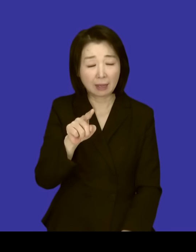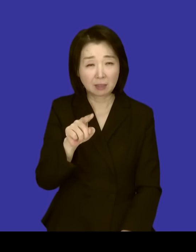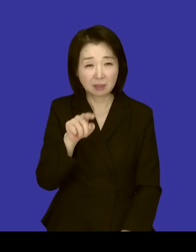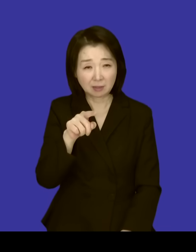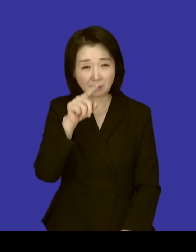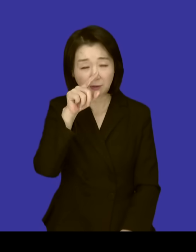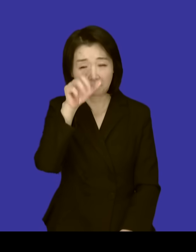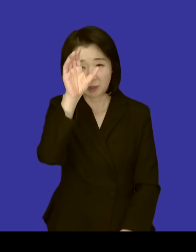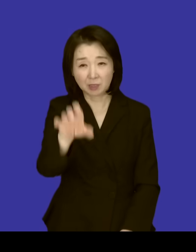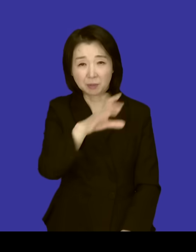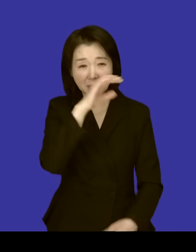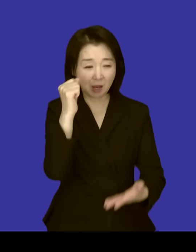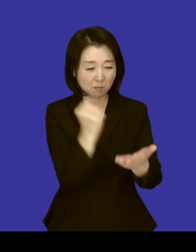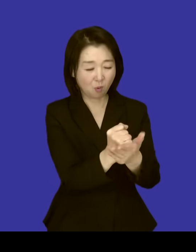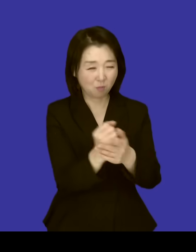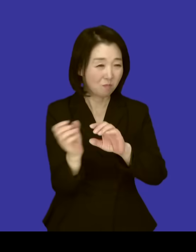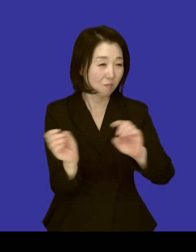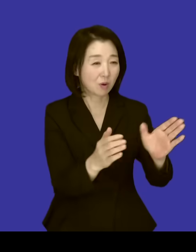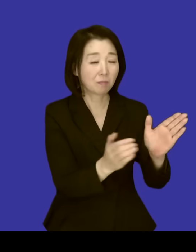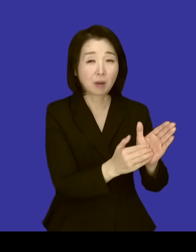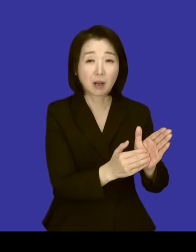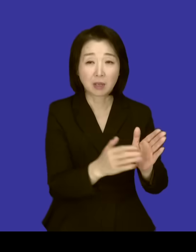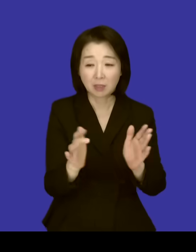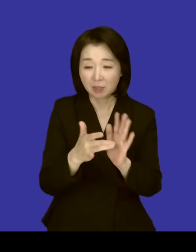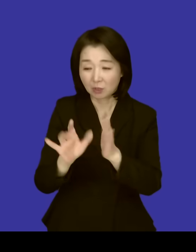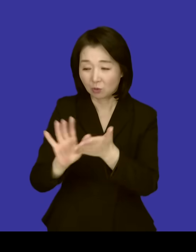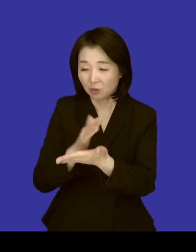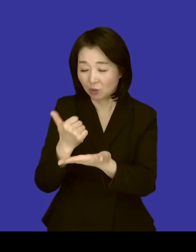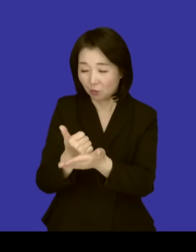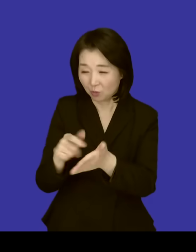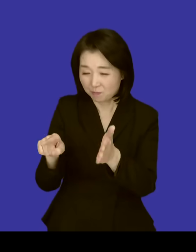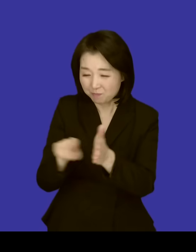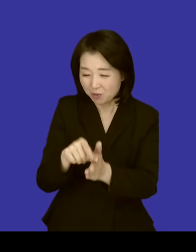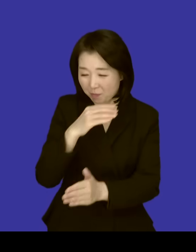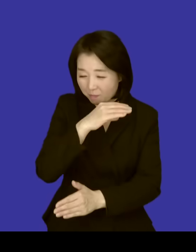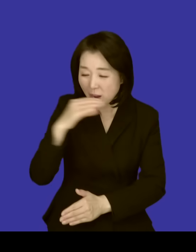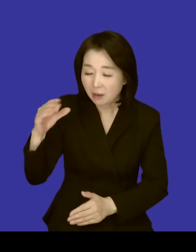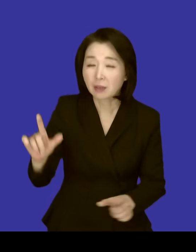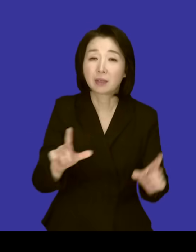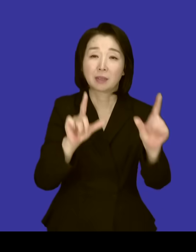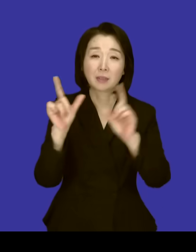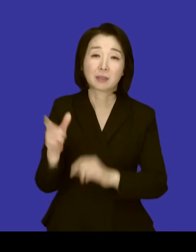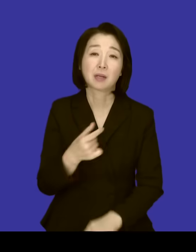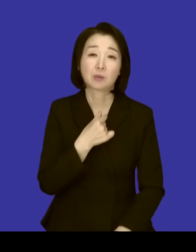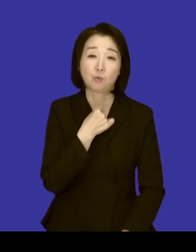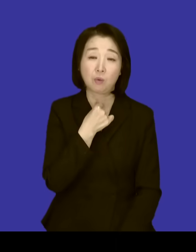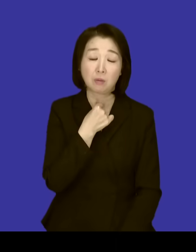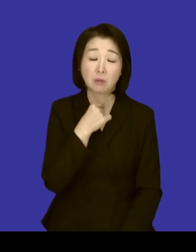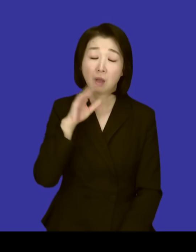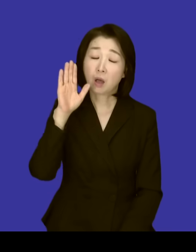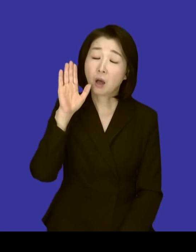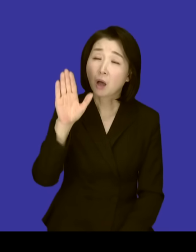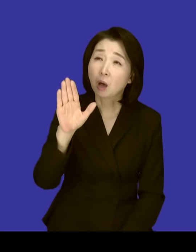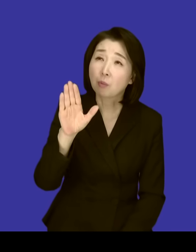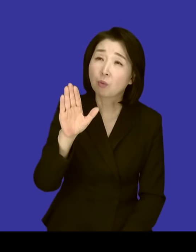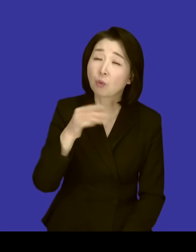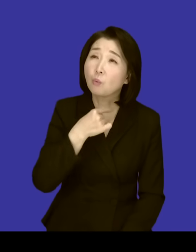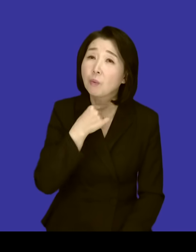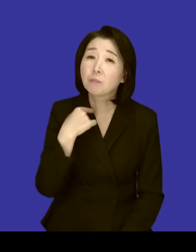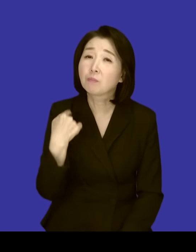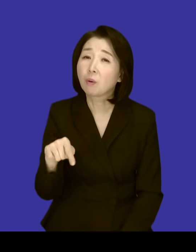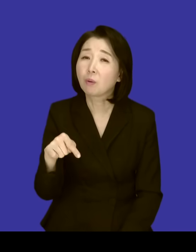박고 내 예수 그리스도를 믿는 제대로 믿는 믿음 안에서 내가 살아야겠구나. 그러면은 앞으로 뭘 쫓아야 되지 생각을 해봤을